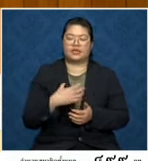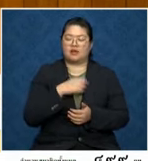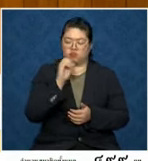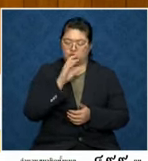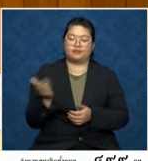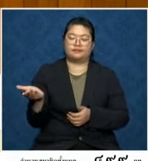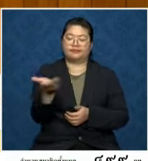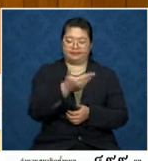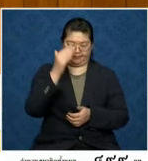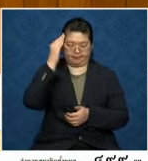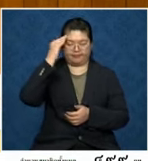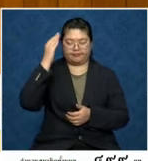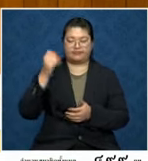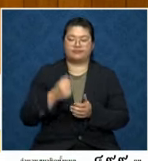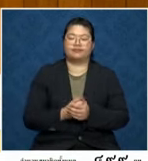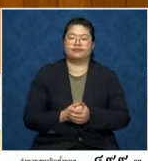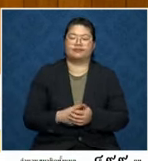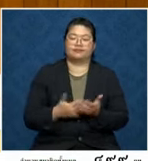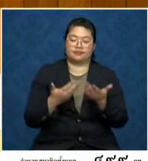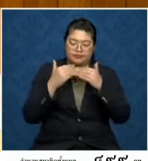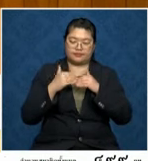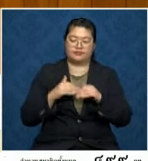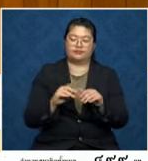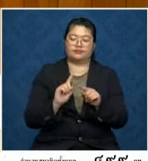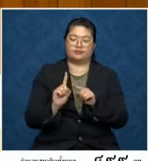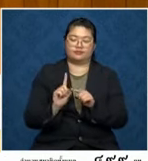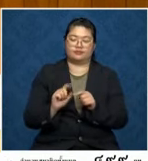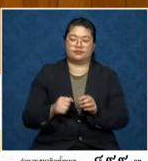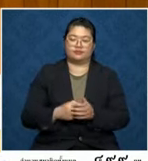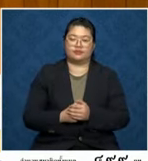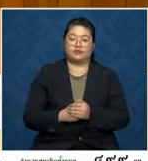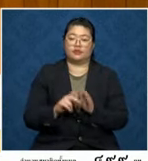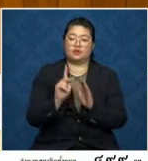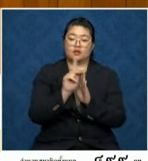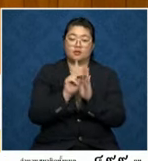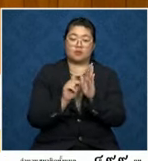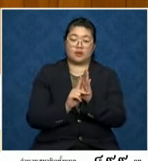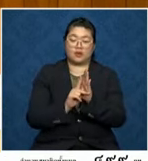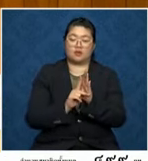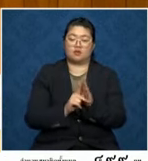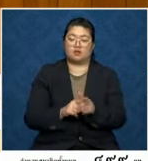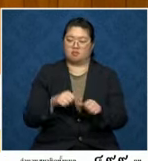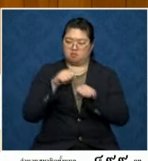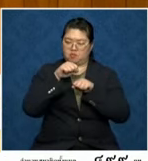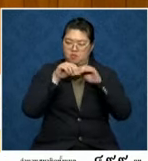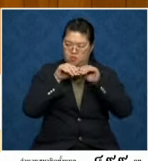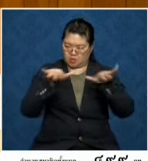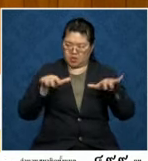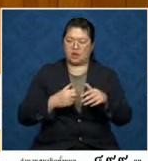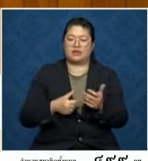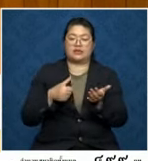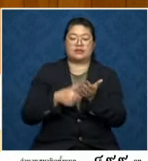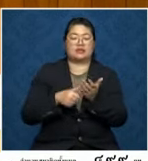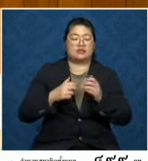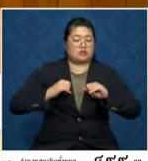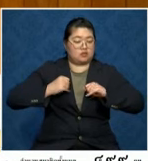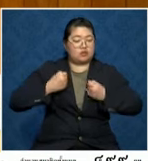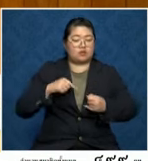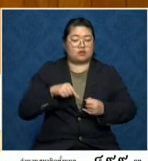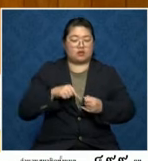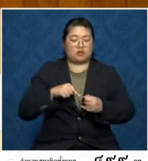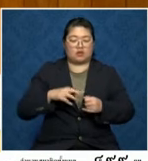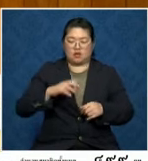ราบข้อห่วงใยอีกประการหนึ่งกฎหมายเมื่อใช้บังคับแล้วเจ้าหนี้ไม่ได้ฟ้องแพ่งจ